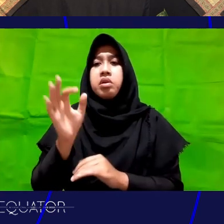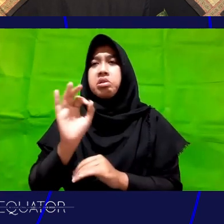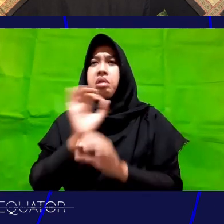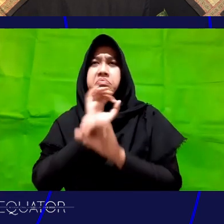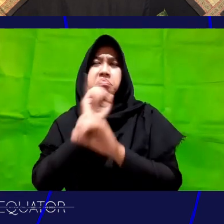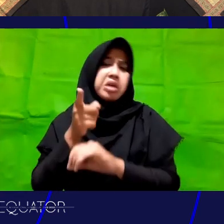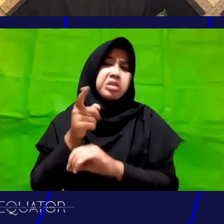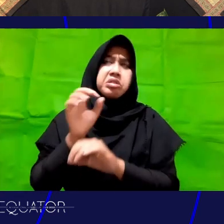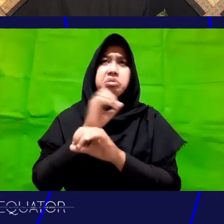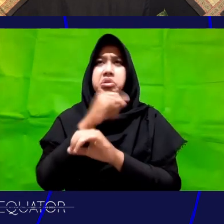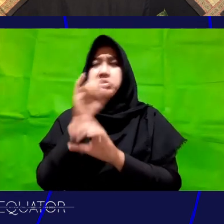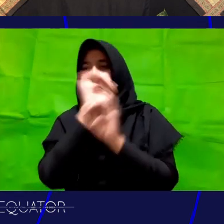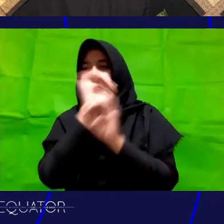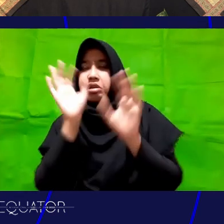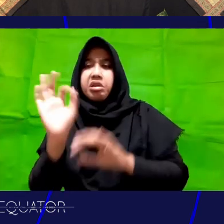Tetapi saya pikir